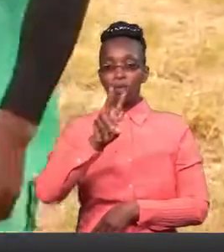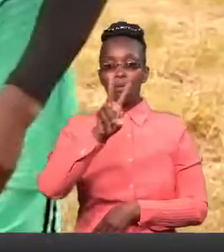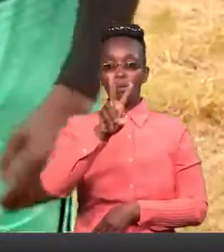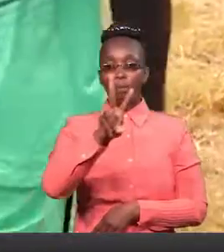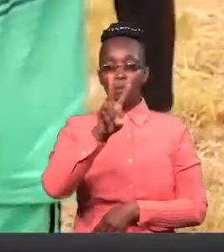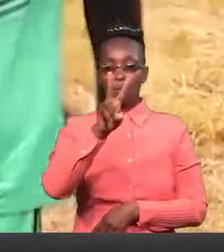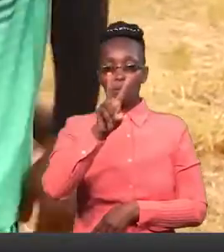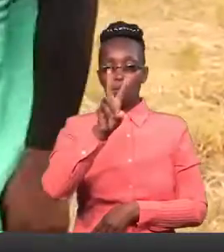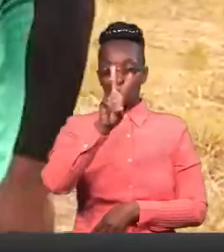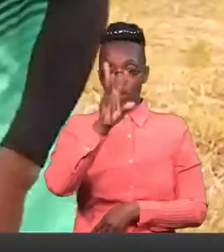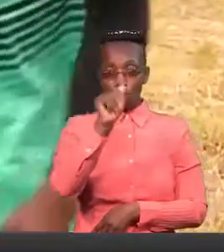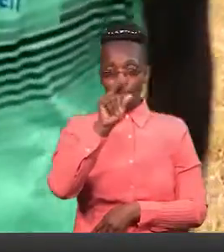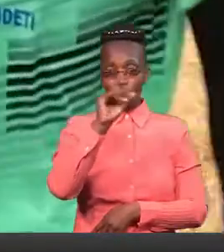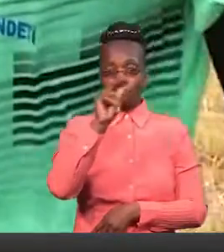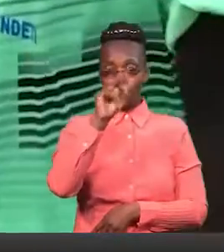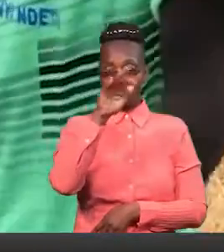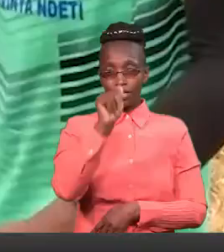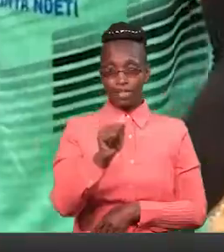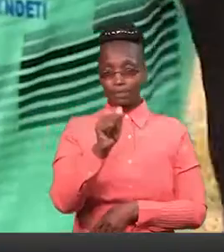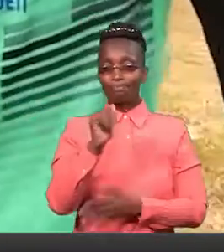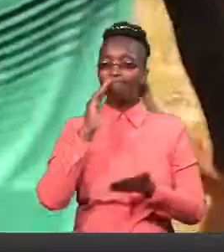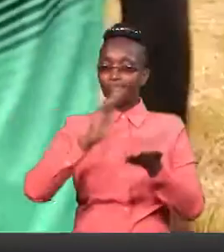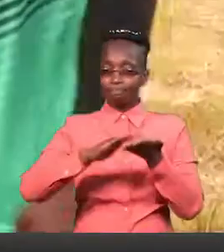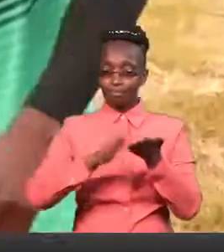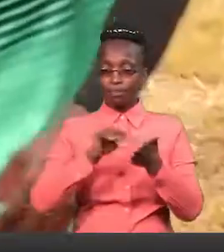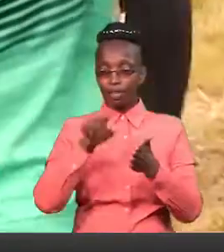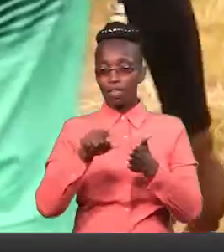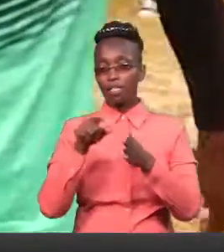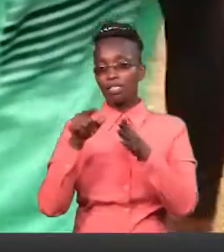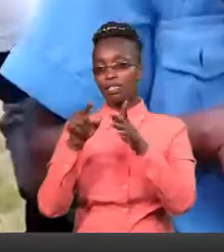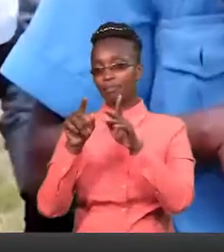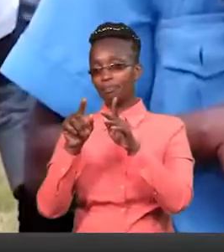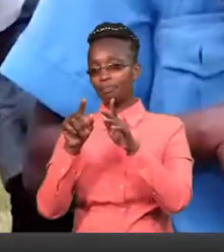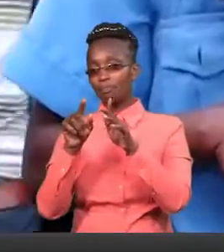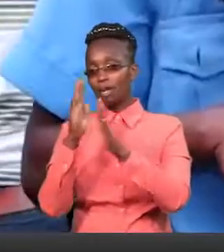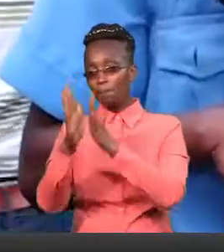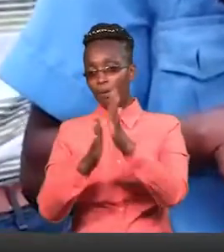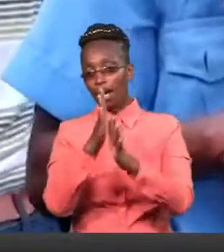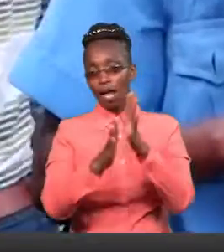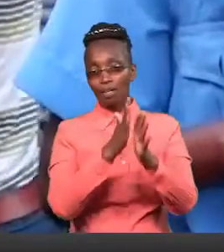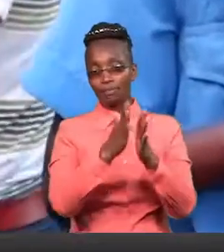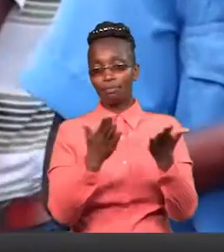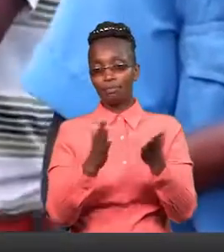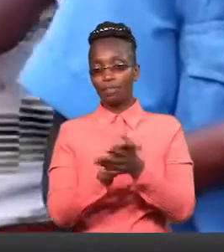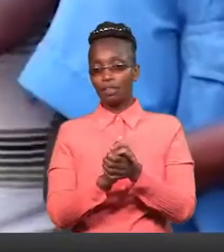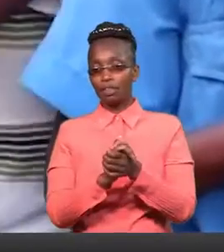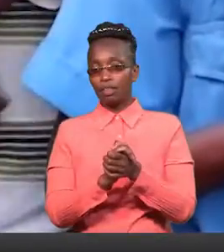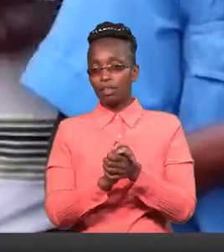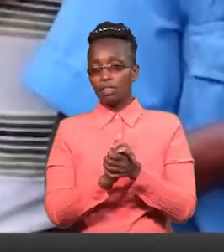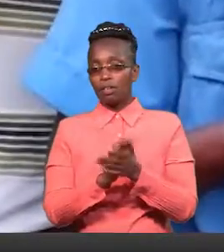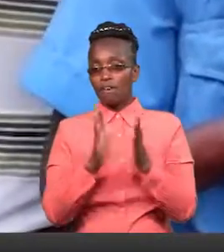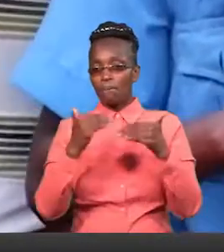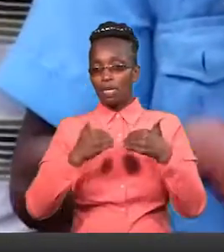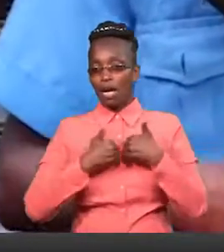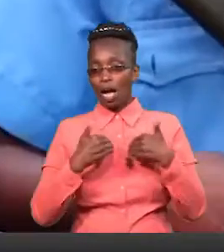kwake itaokoa vijana wanaojiingiza kwa madawa ya kulevya na mimba za mapema. Because we have been having a lot of issues with our young